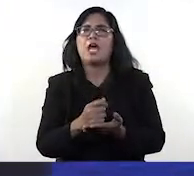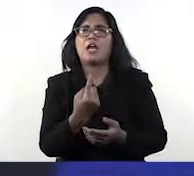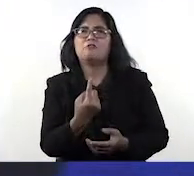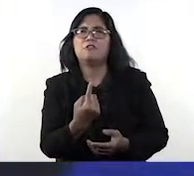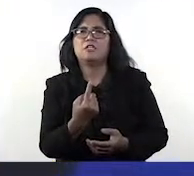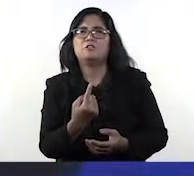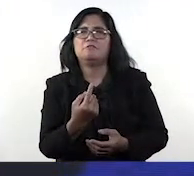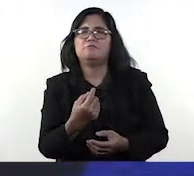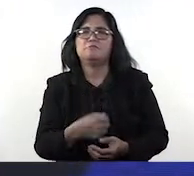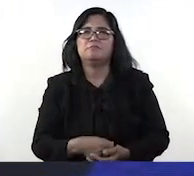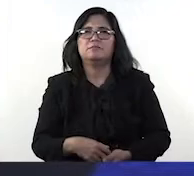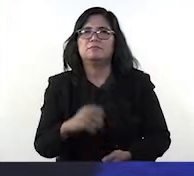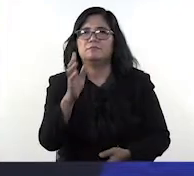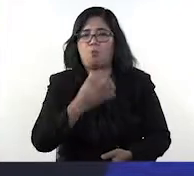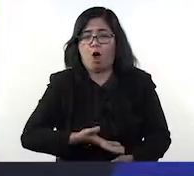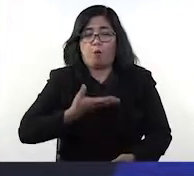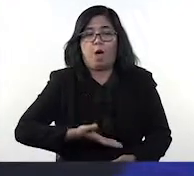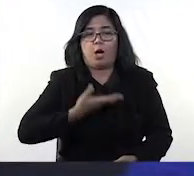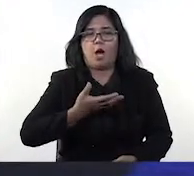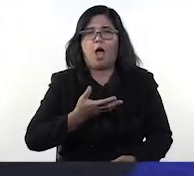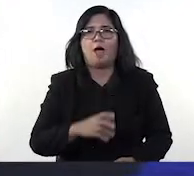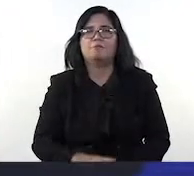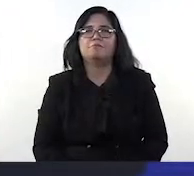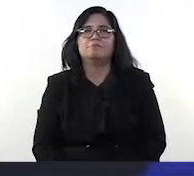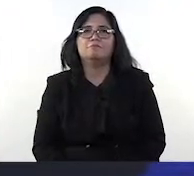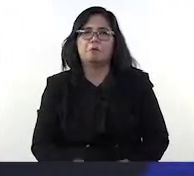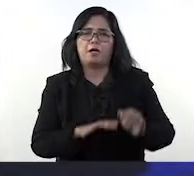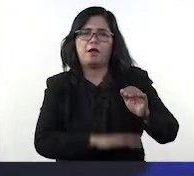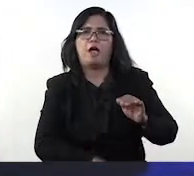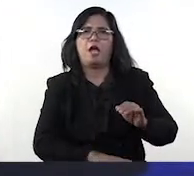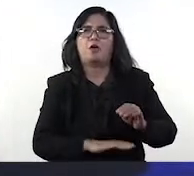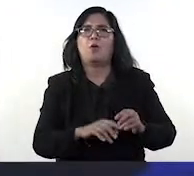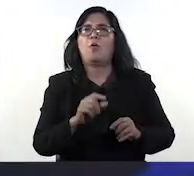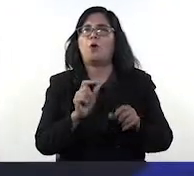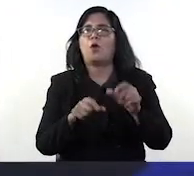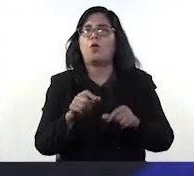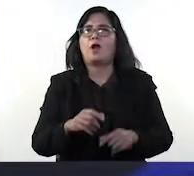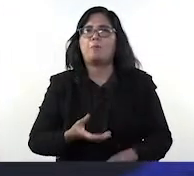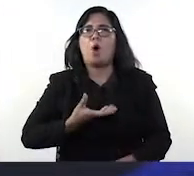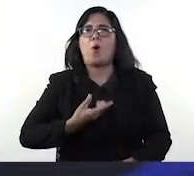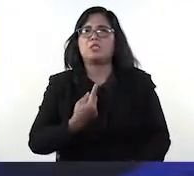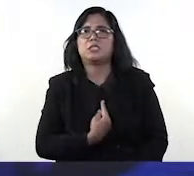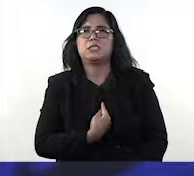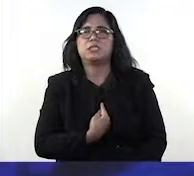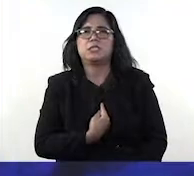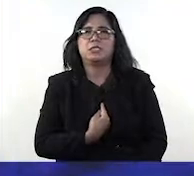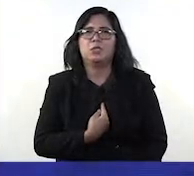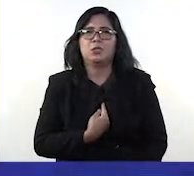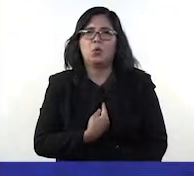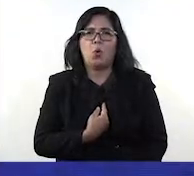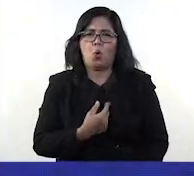sering kerasukan setan itu maki orang menghina orang merendahkan orang semau-maunya saudara